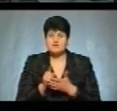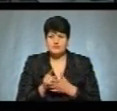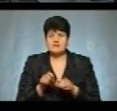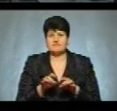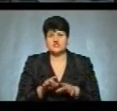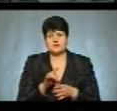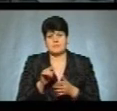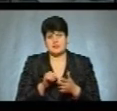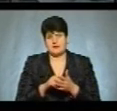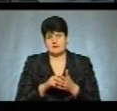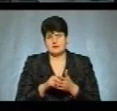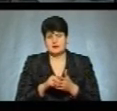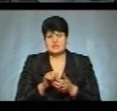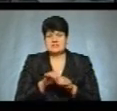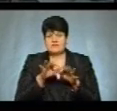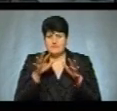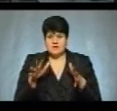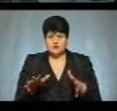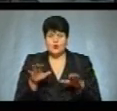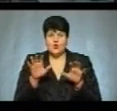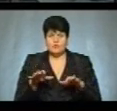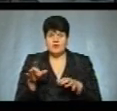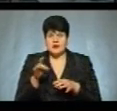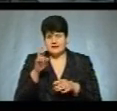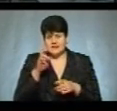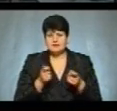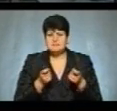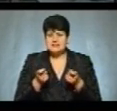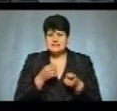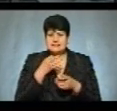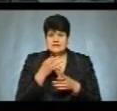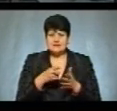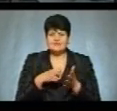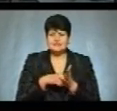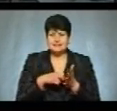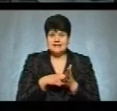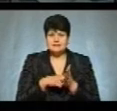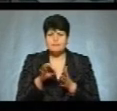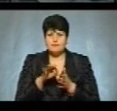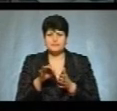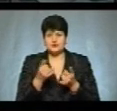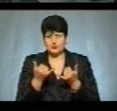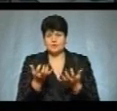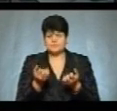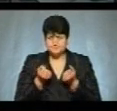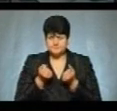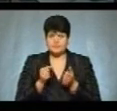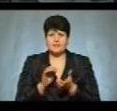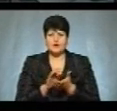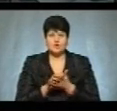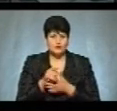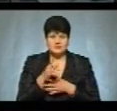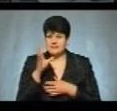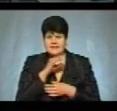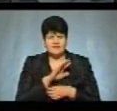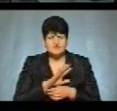ліквідації звалища. Голова райдержадміністрації Олександр Похилий повідомив, що лист від Держпродспоживслужби прийшов сьогодні. Ознайомитися з ним він